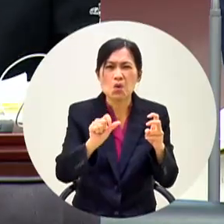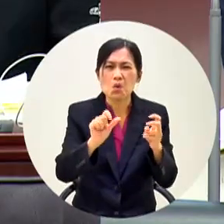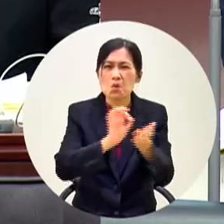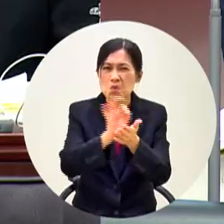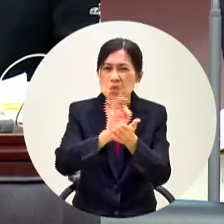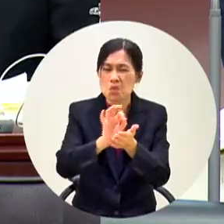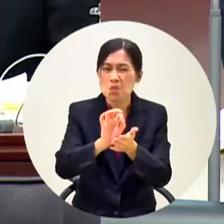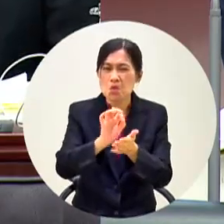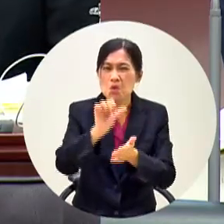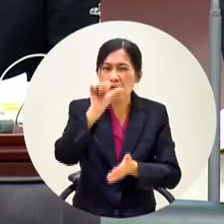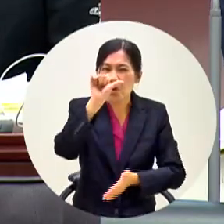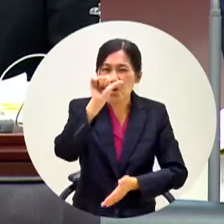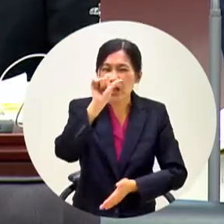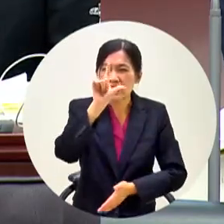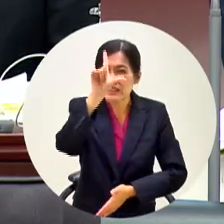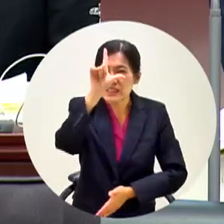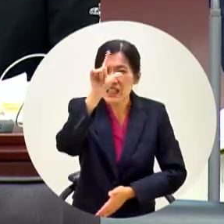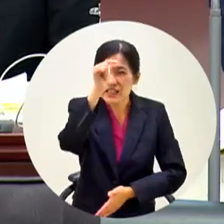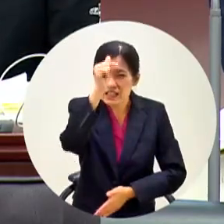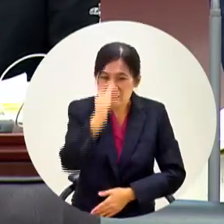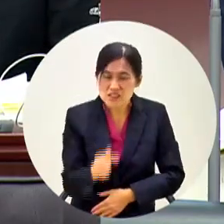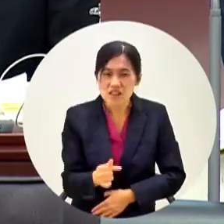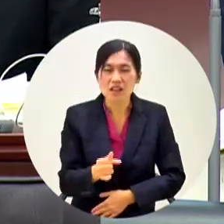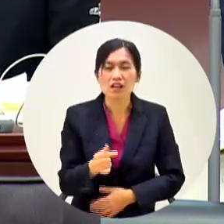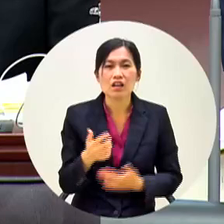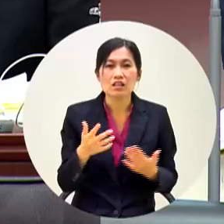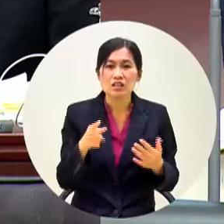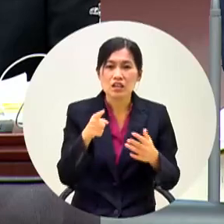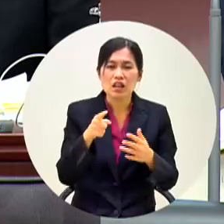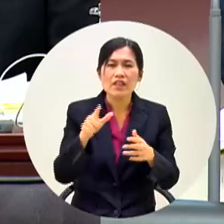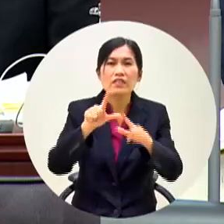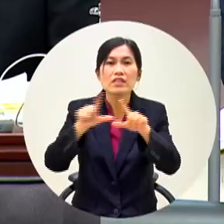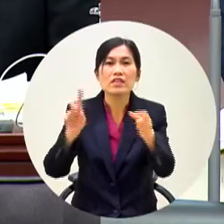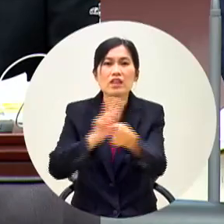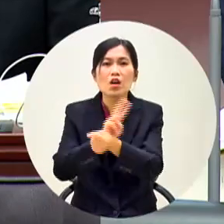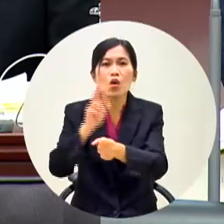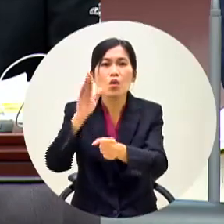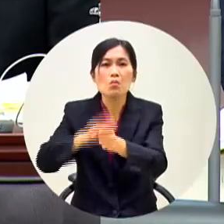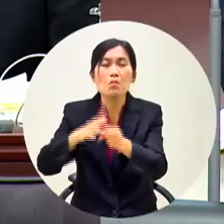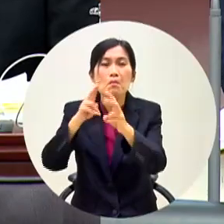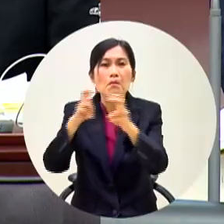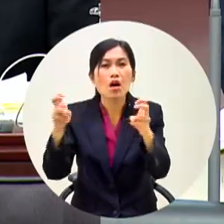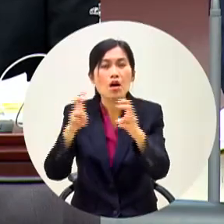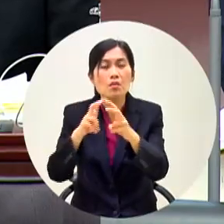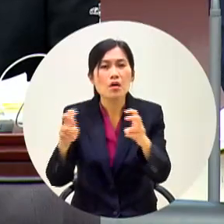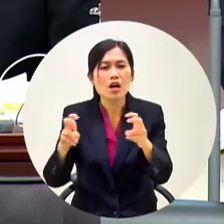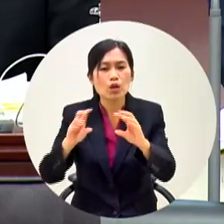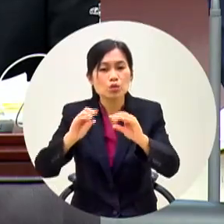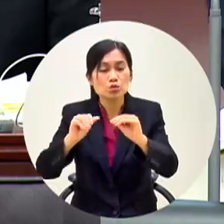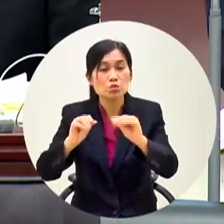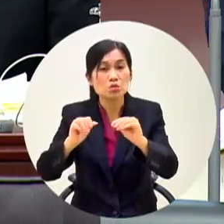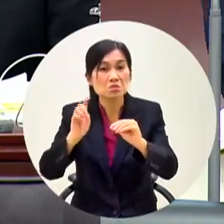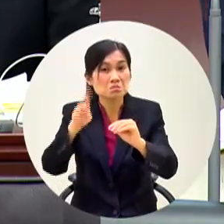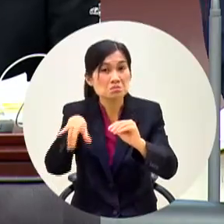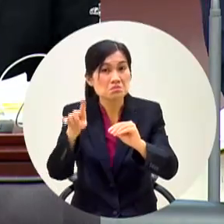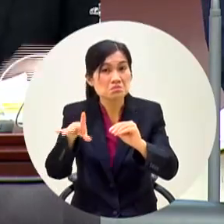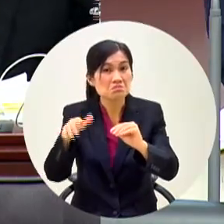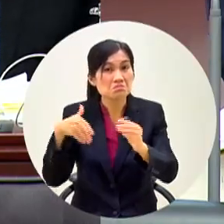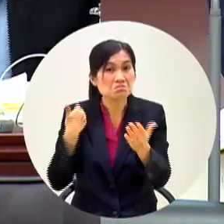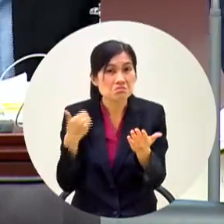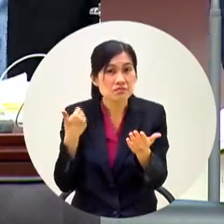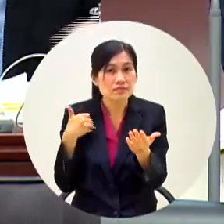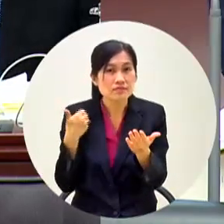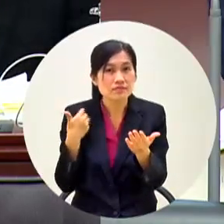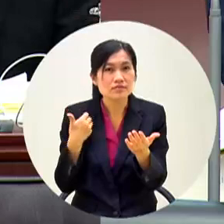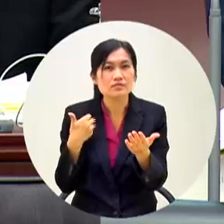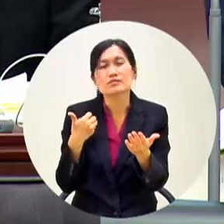在这些大林埔的这些庙宇，就我所知，事实上土地位置在哪里，事实上是不知道的。好，